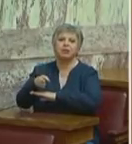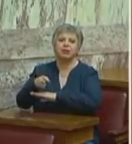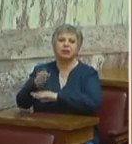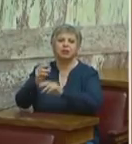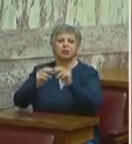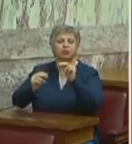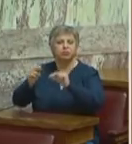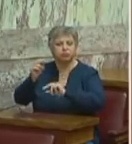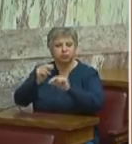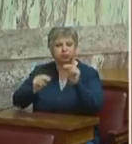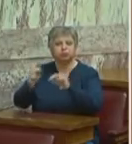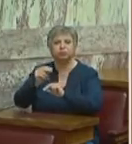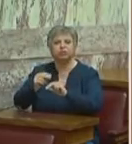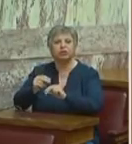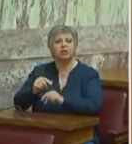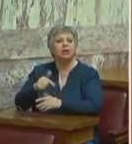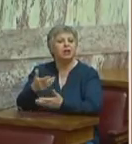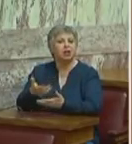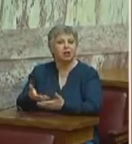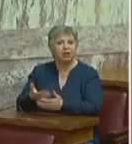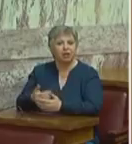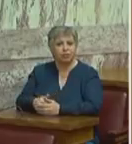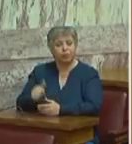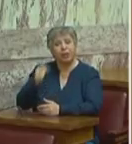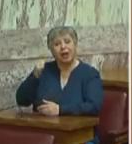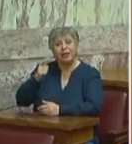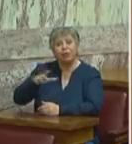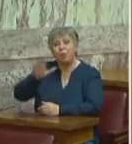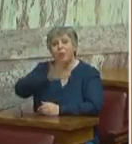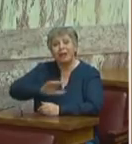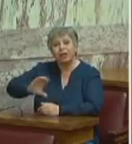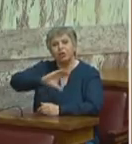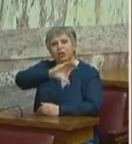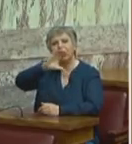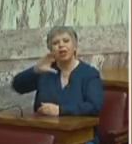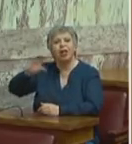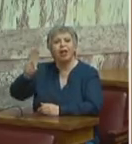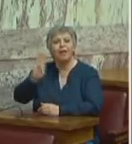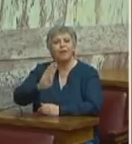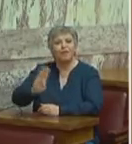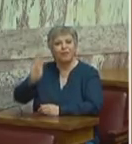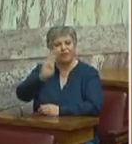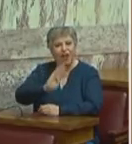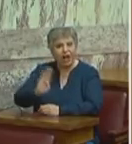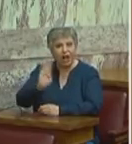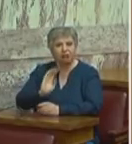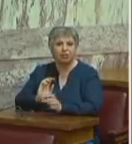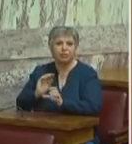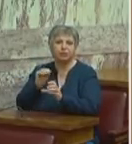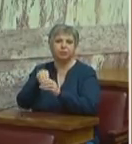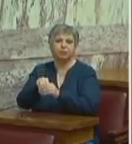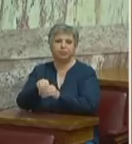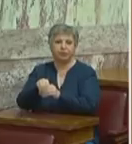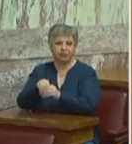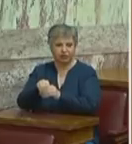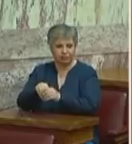ρόλο στην Βαλκανική Χερσόνησο. Η χώρα μας ήταν μία